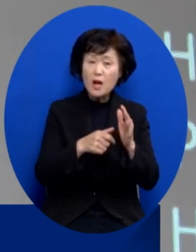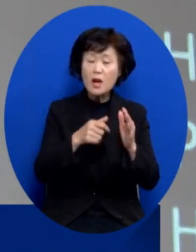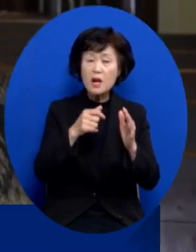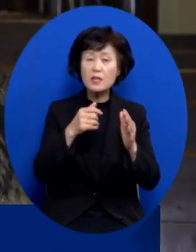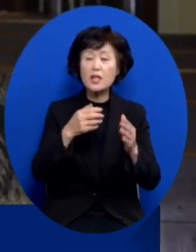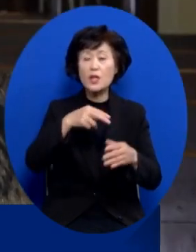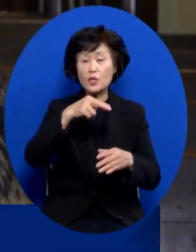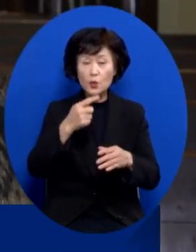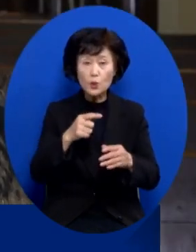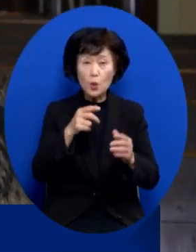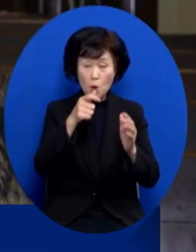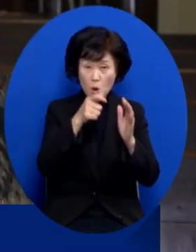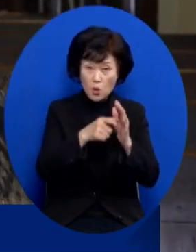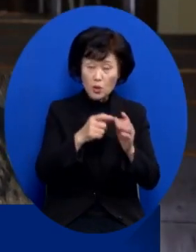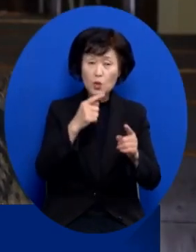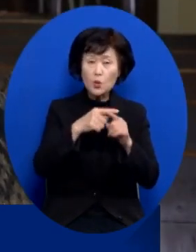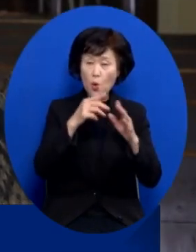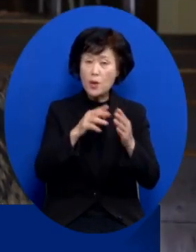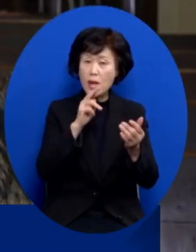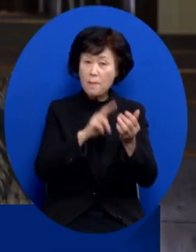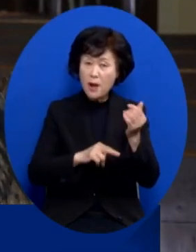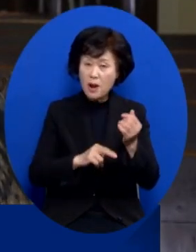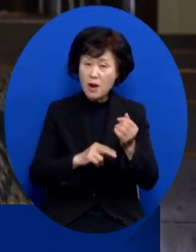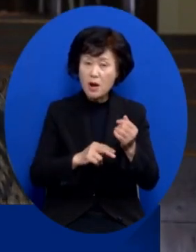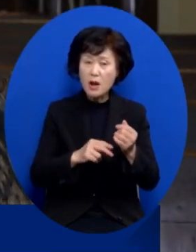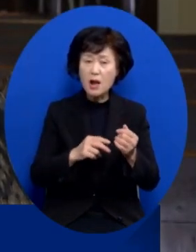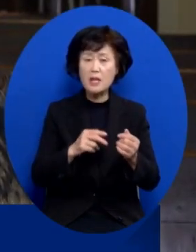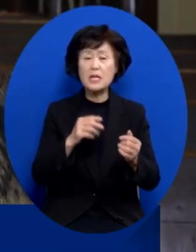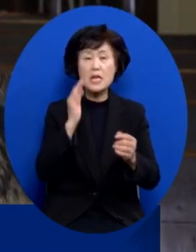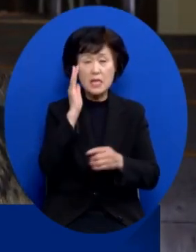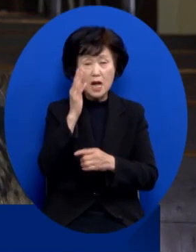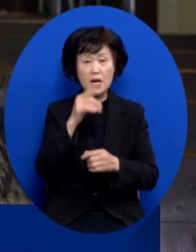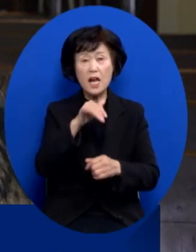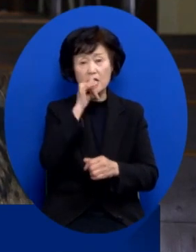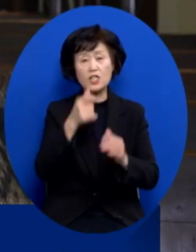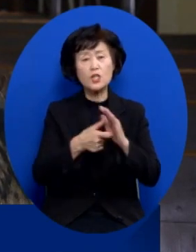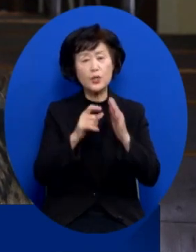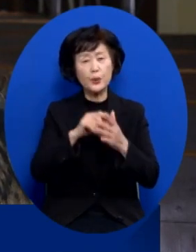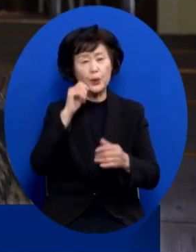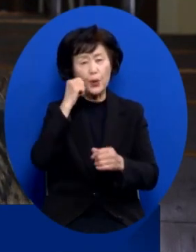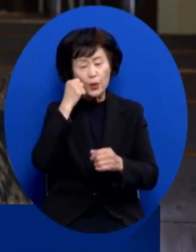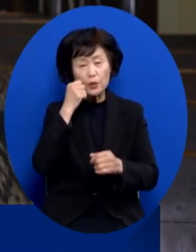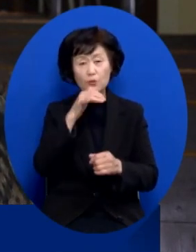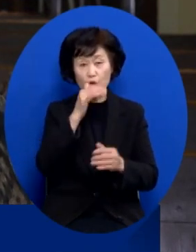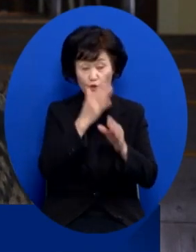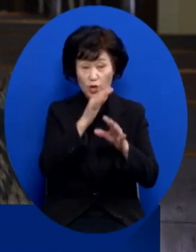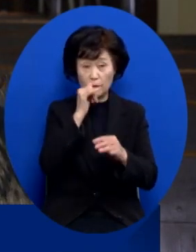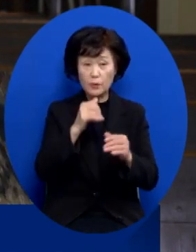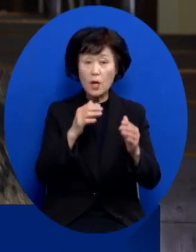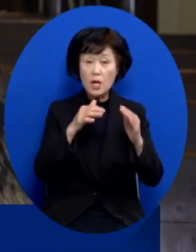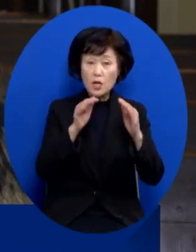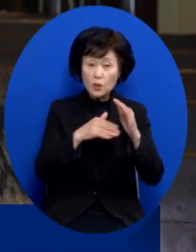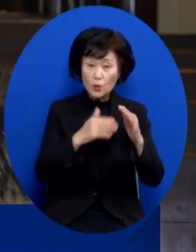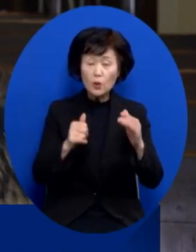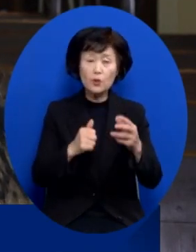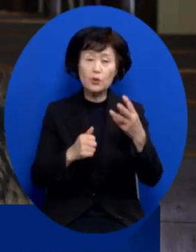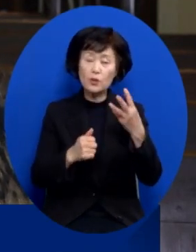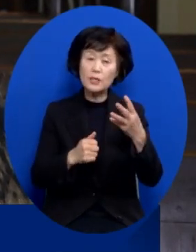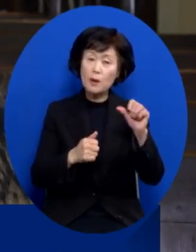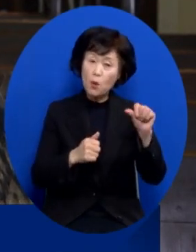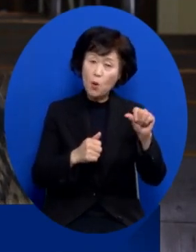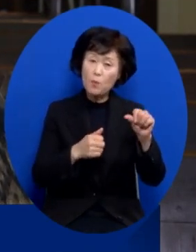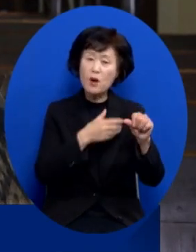church. They said, "Well, we can't have no church here. We can't have a church with just five